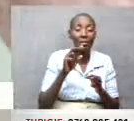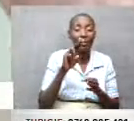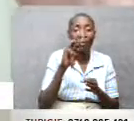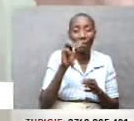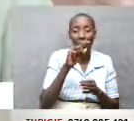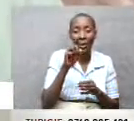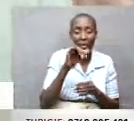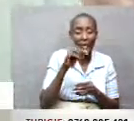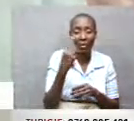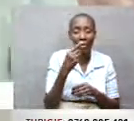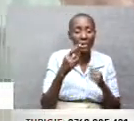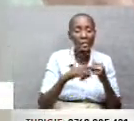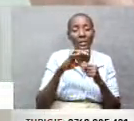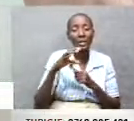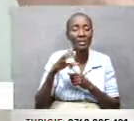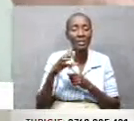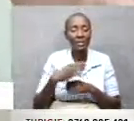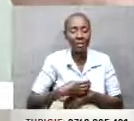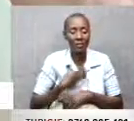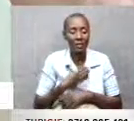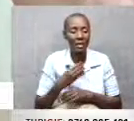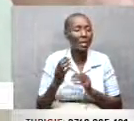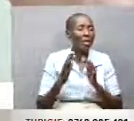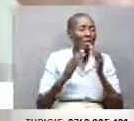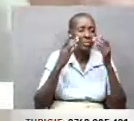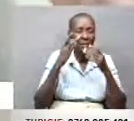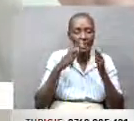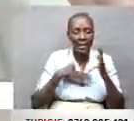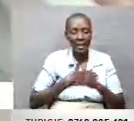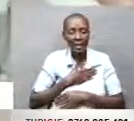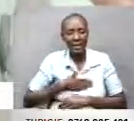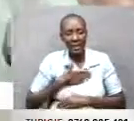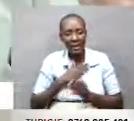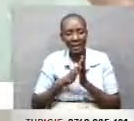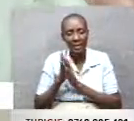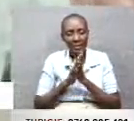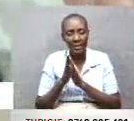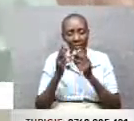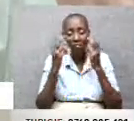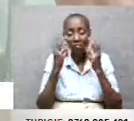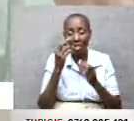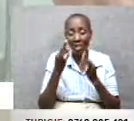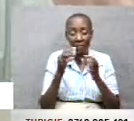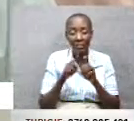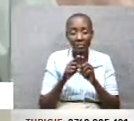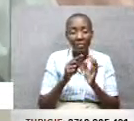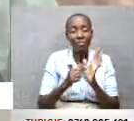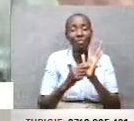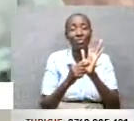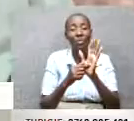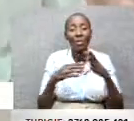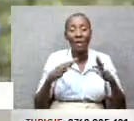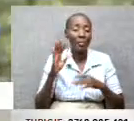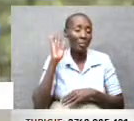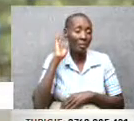counties, it would be very interesting to see whether those recommendations reflect what you and your people heard on